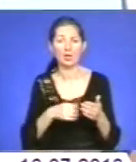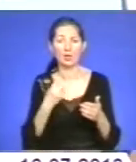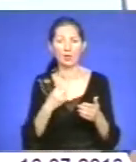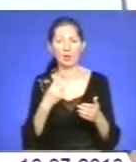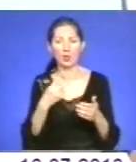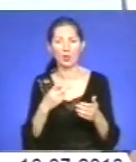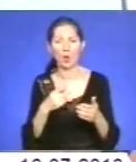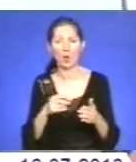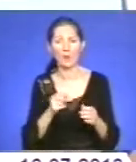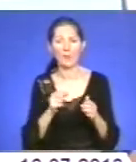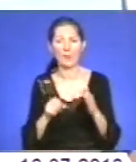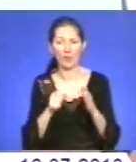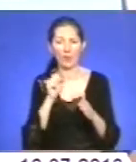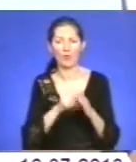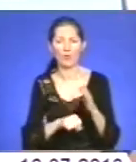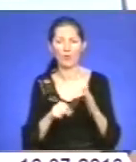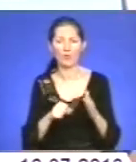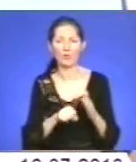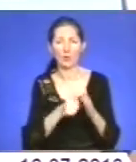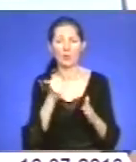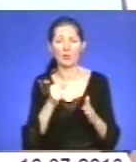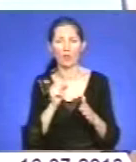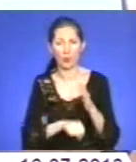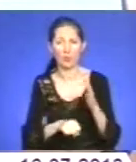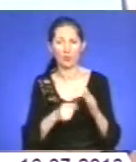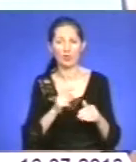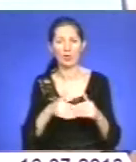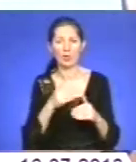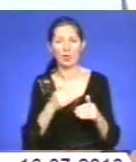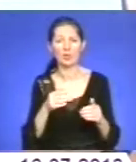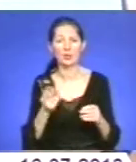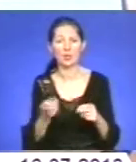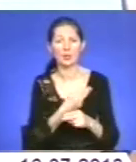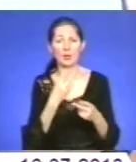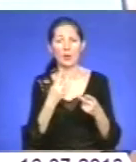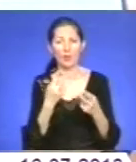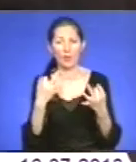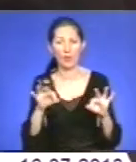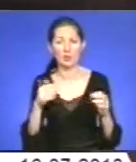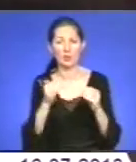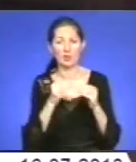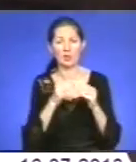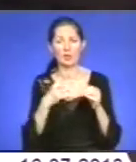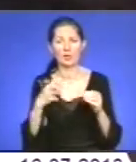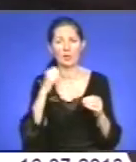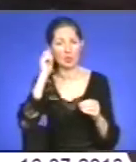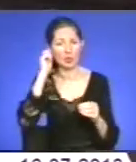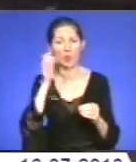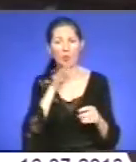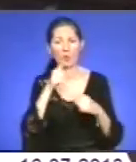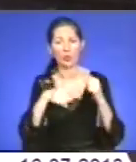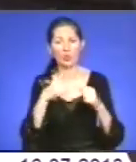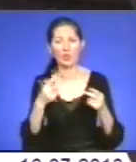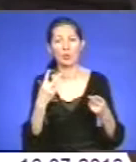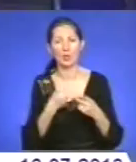що карається позбавленням волі від 10 до 15 років або довічним ув'язненням. Триває розслідування.